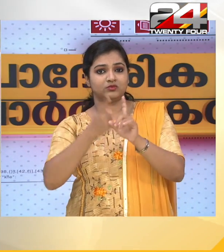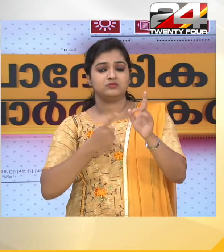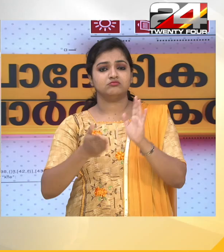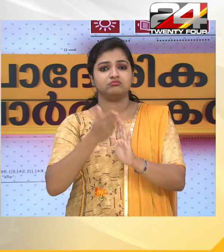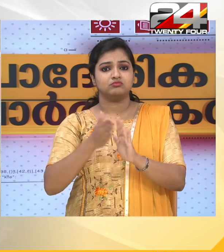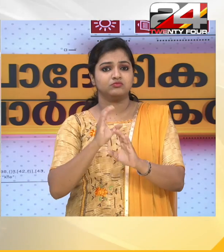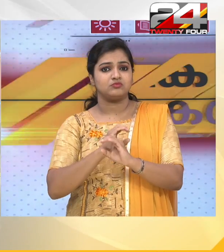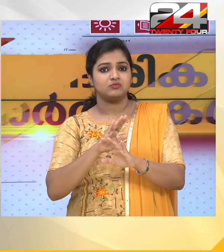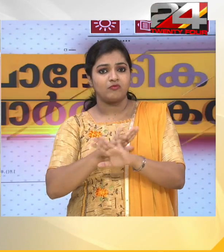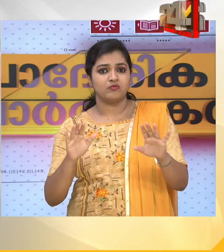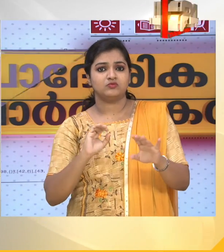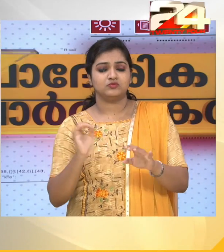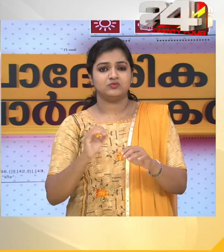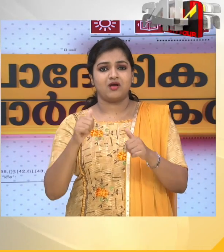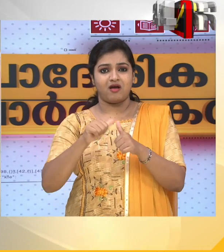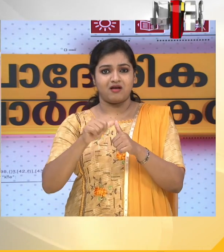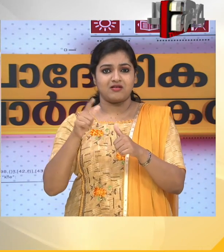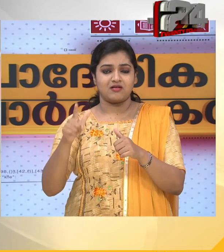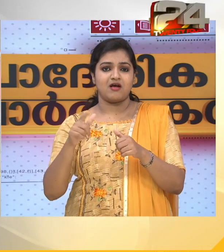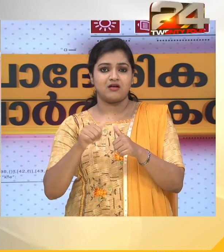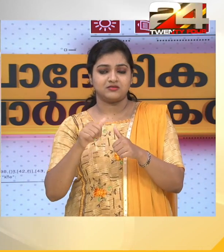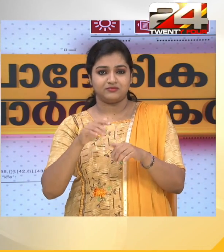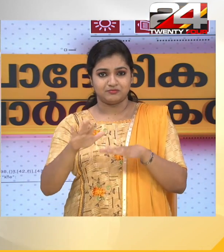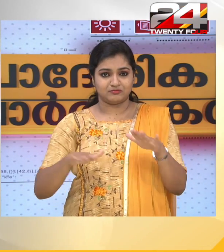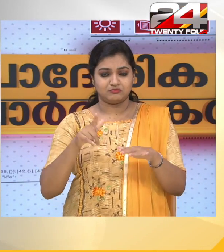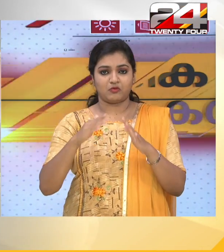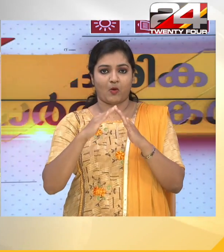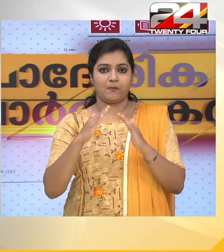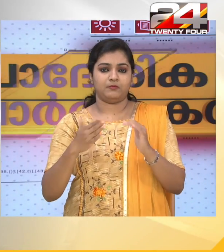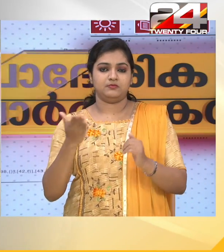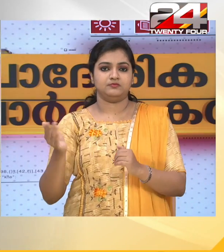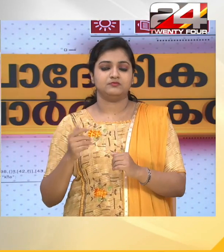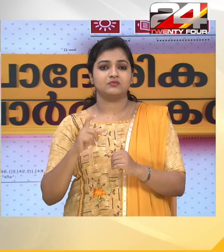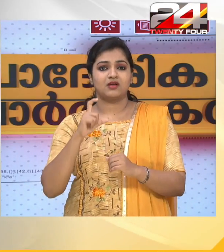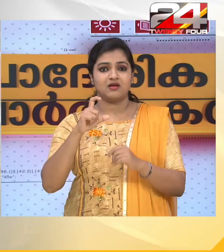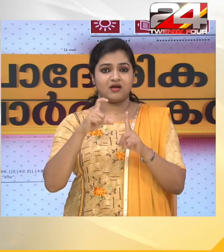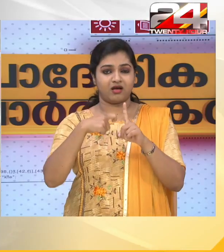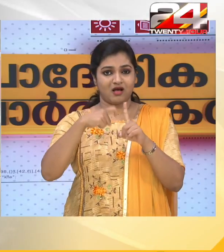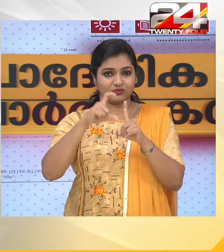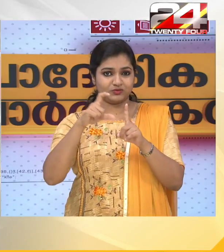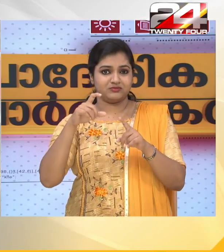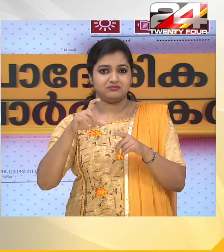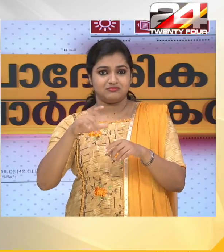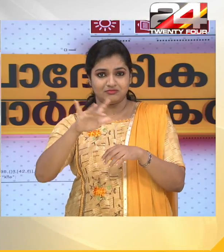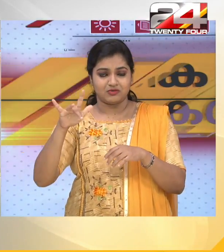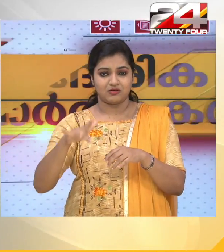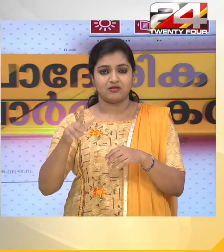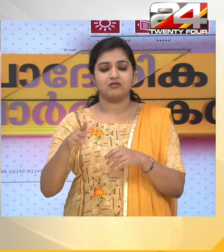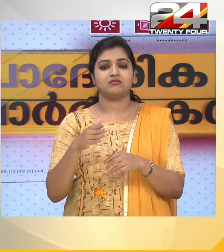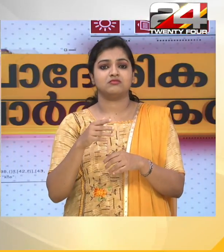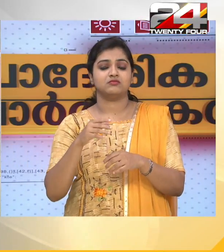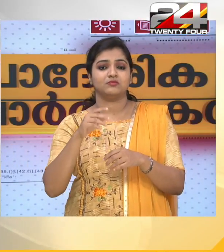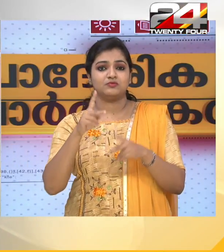4 വർഷമായിട്ടും പണി പൂർത്തിയാകാതെ അഗതി ആശ്രയ പദ്ധതി വീടുകൾ. കാസർഗോഡ് നഗരസഭയിലെ നുള്ളിപ്പാടിയിലാണ് ഉപഭോക്താക്കൾക്ക്